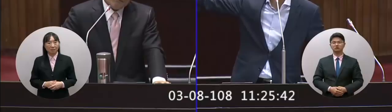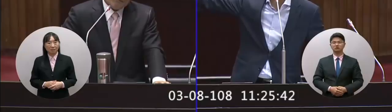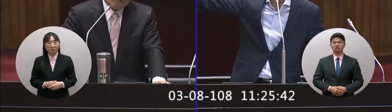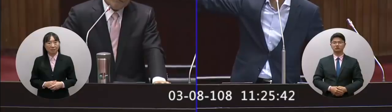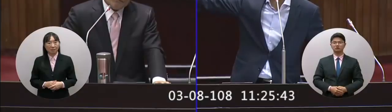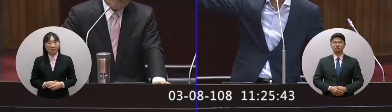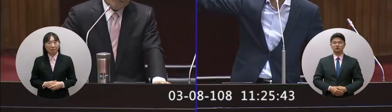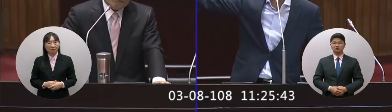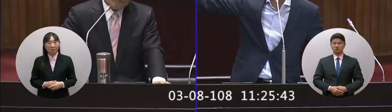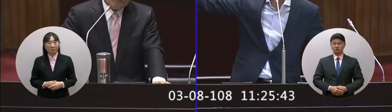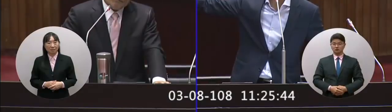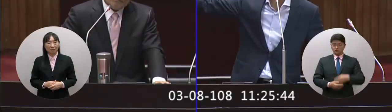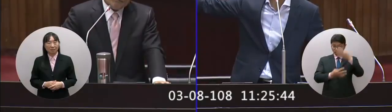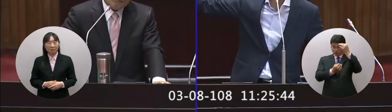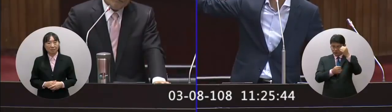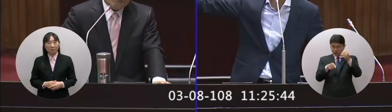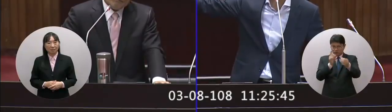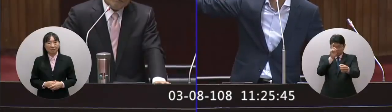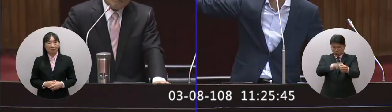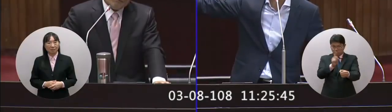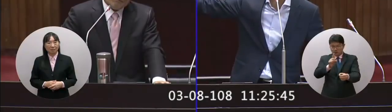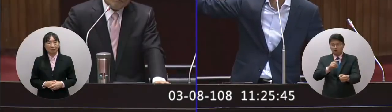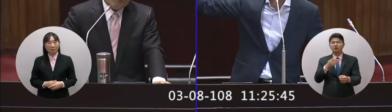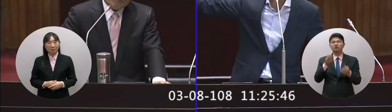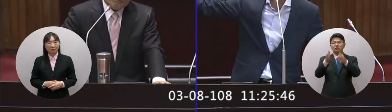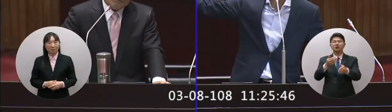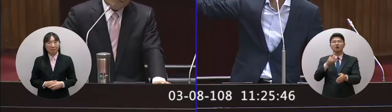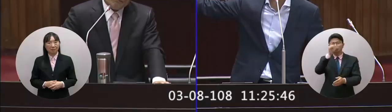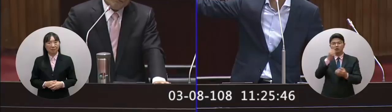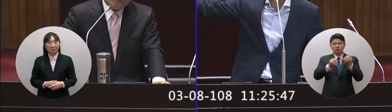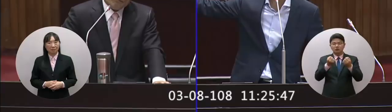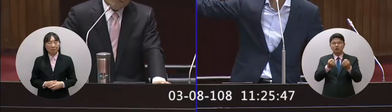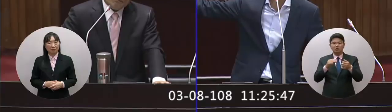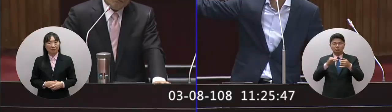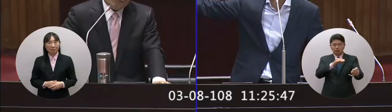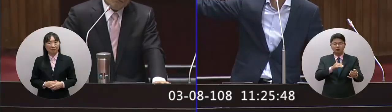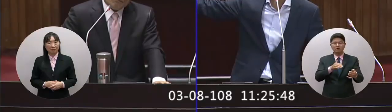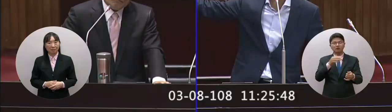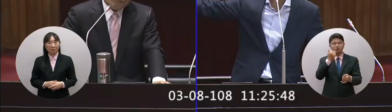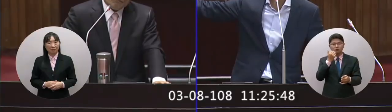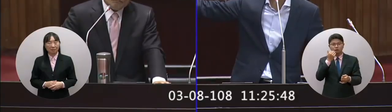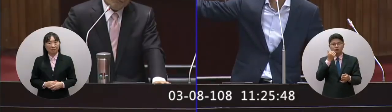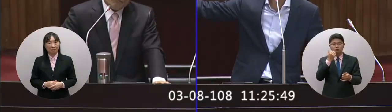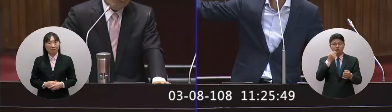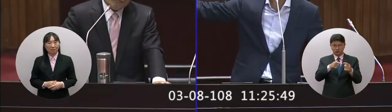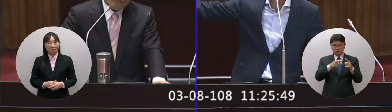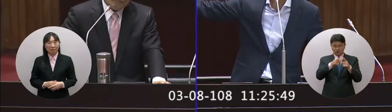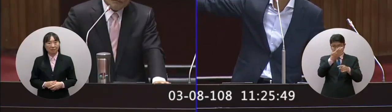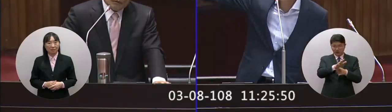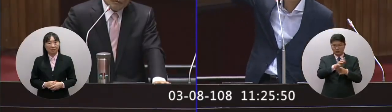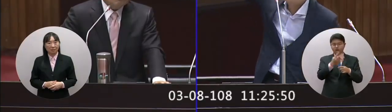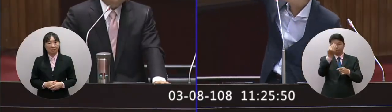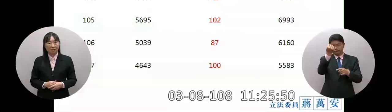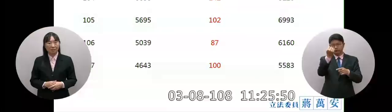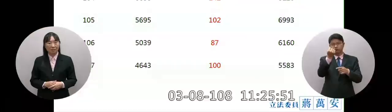够设定具体的目标，对于酒驾肇事案件致死伤亡的人数降低到一定的比